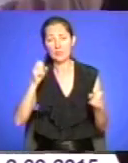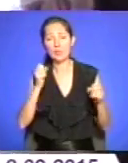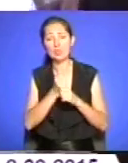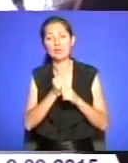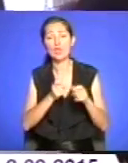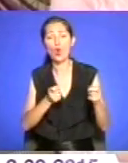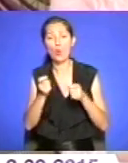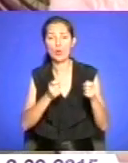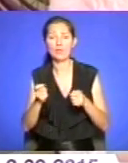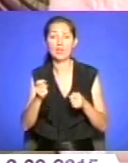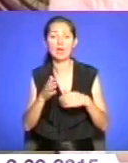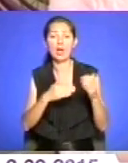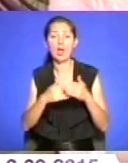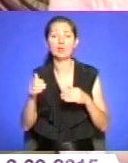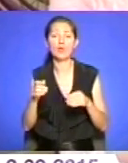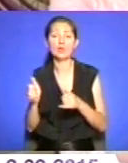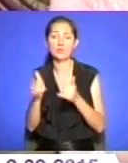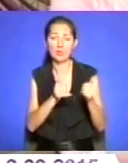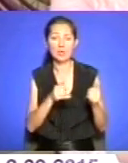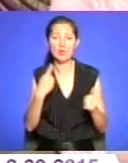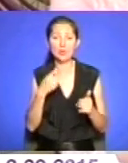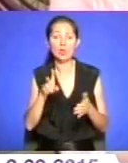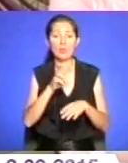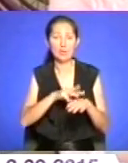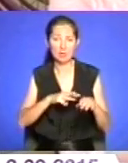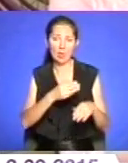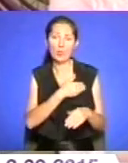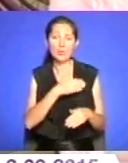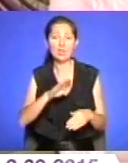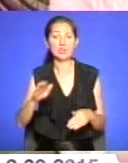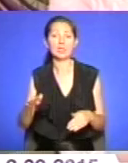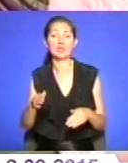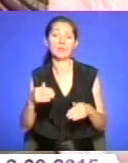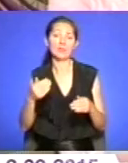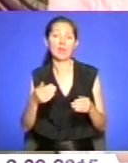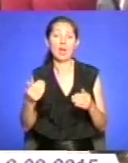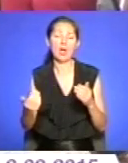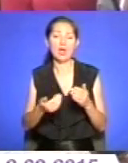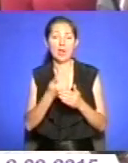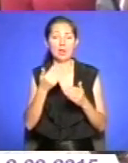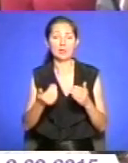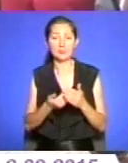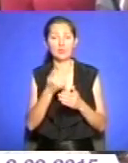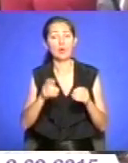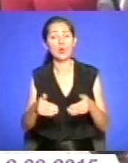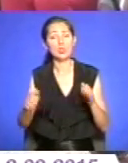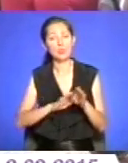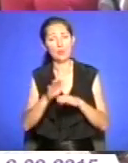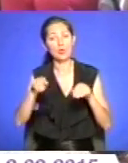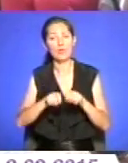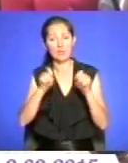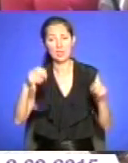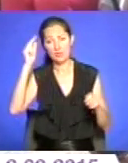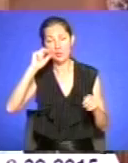забезпечення обласної міліції побажали школярам легкого і сповненого нових відкриттів навчального року, цікавих занять, а найголовніше – міцного